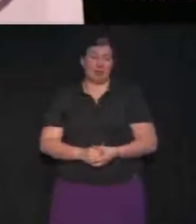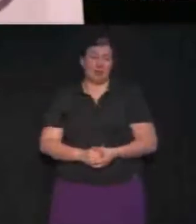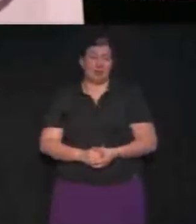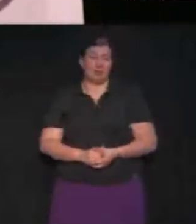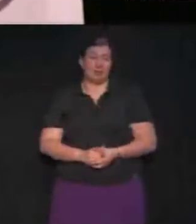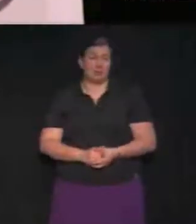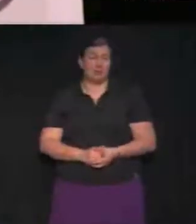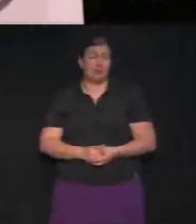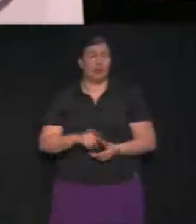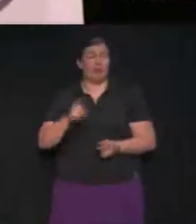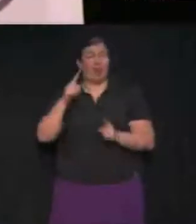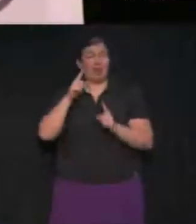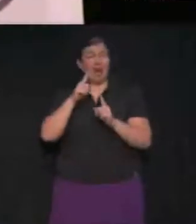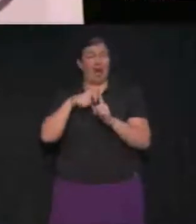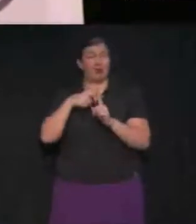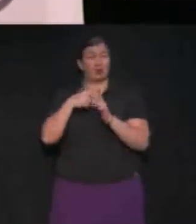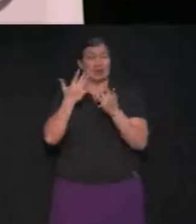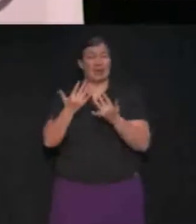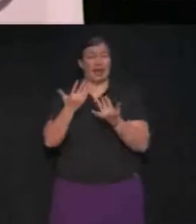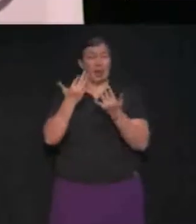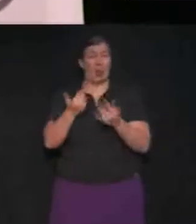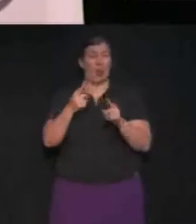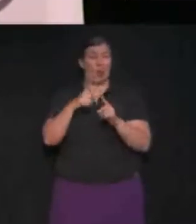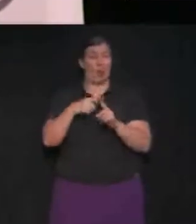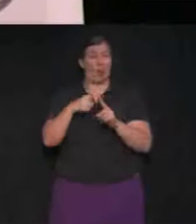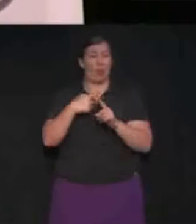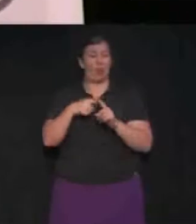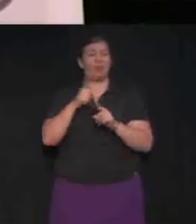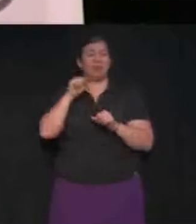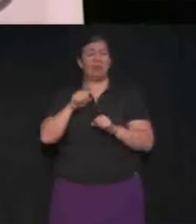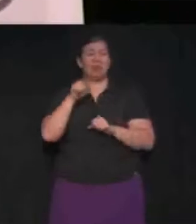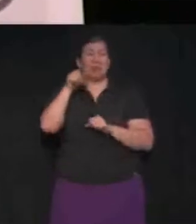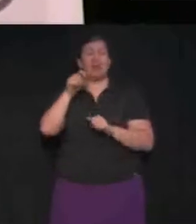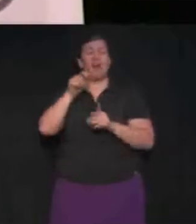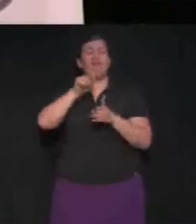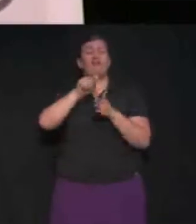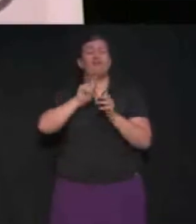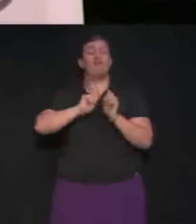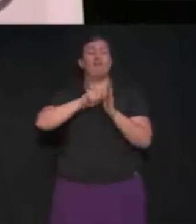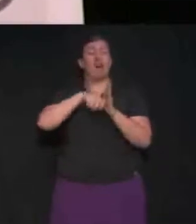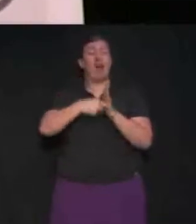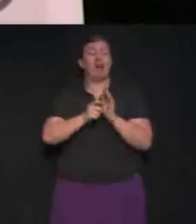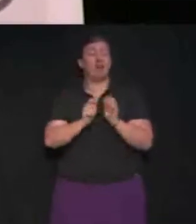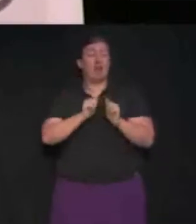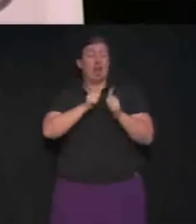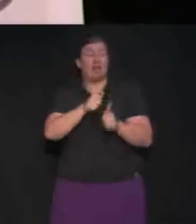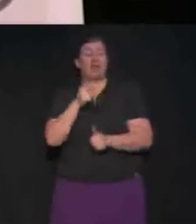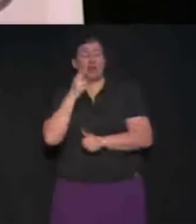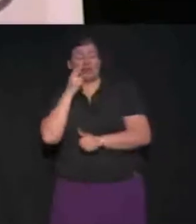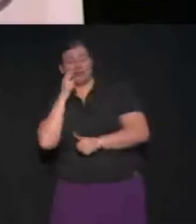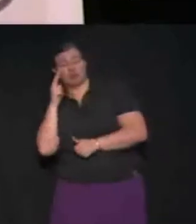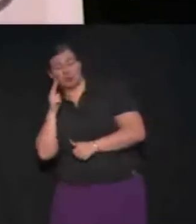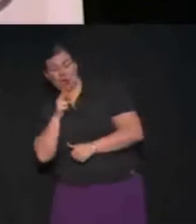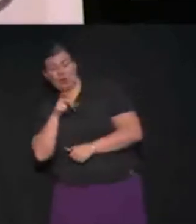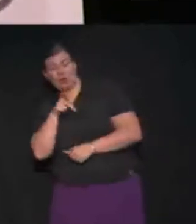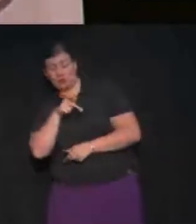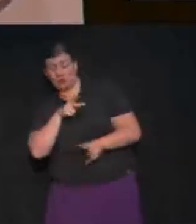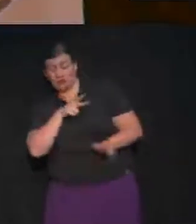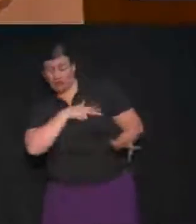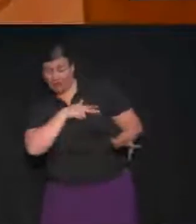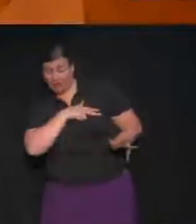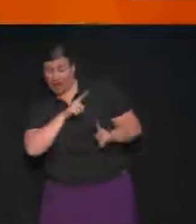und bei der Auszählung könnt ihr alle meinen Helfern über die Schultern schauen und schauen dass sie richtig ziehen